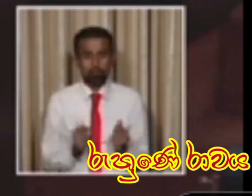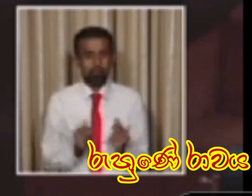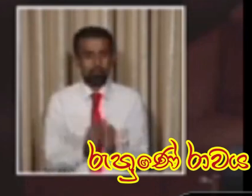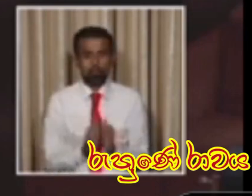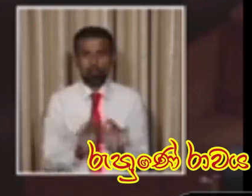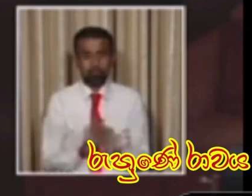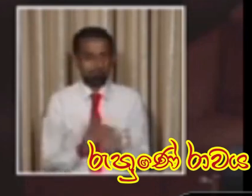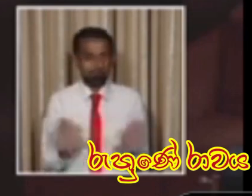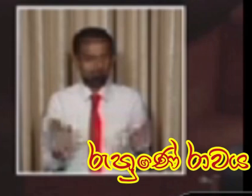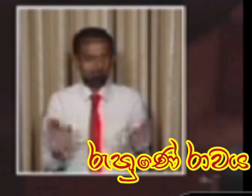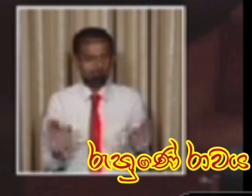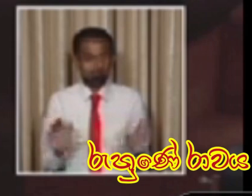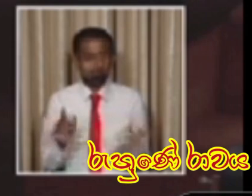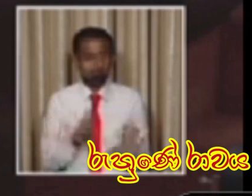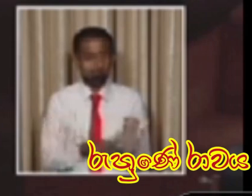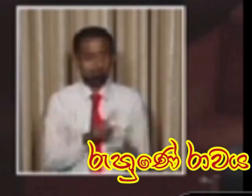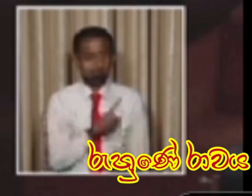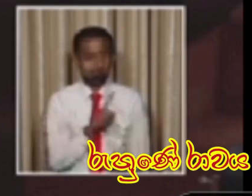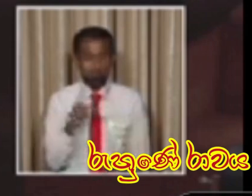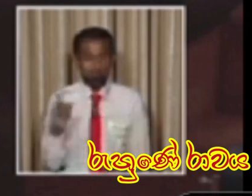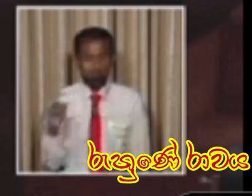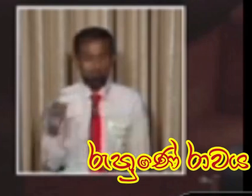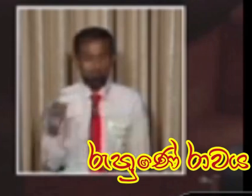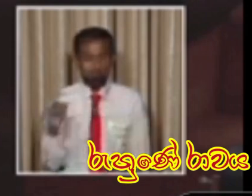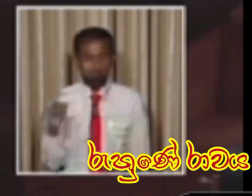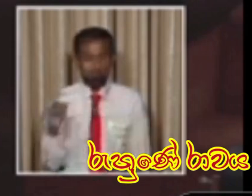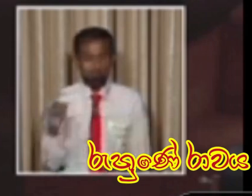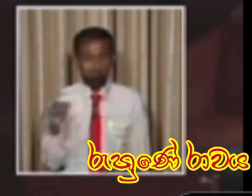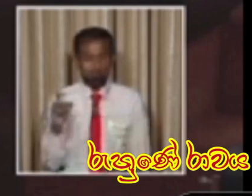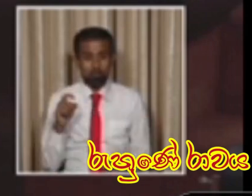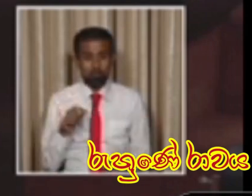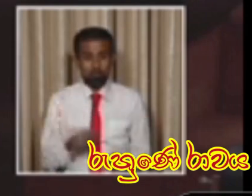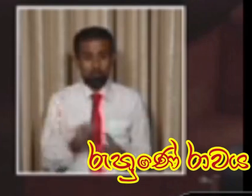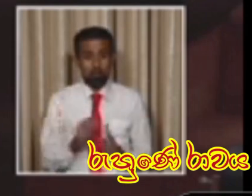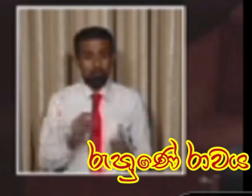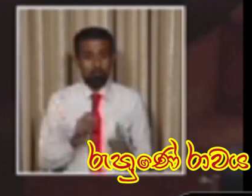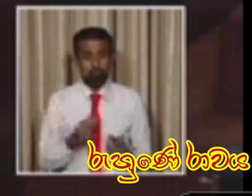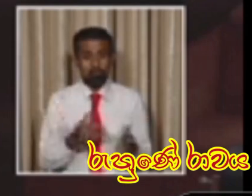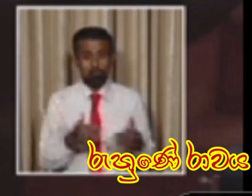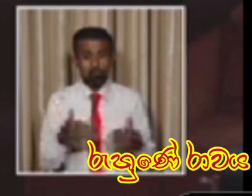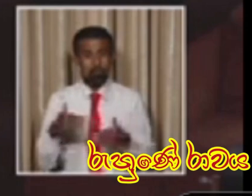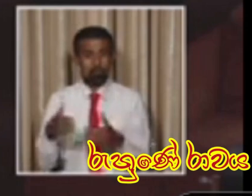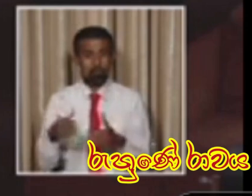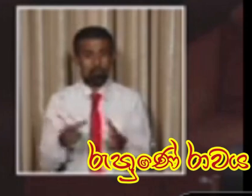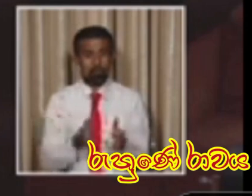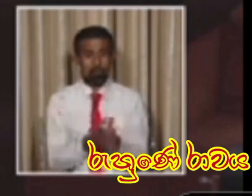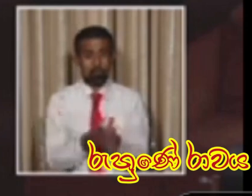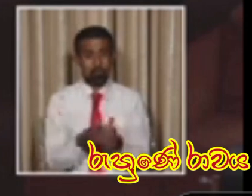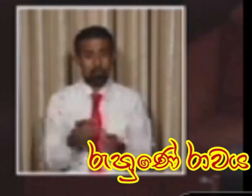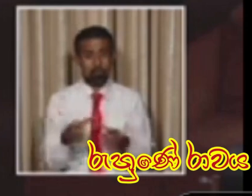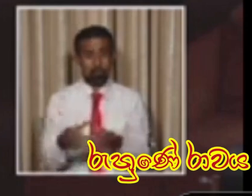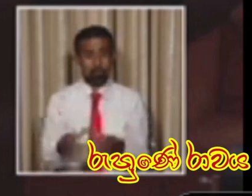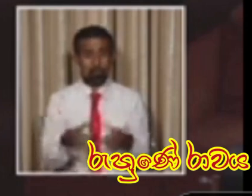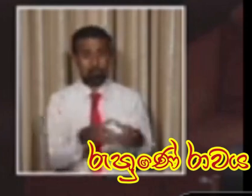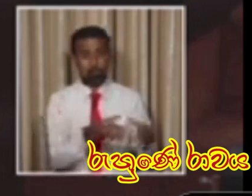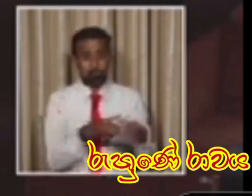කටයුත්තකුත් නෙවෙයි. මේක අවුරුදු එකහමාරක්. අවුරුදු එකහමාරක් මේ පාර්ලිමේන්තුවේ විවිධ ආයතනවල අපේ පාර්ශවකරුවන්